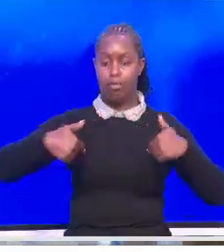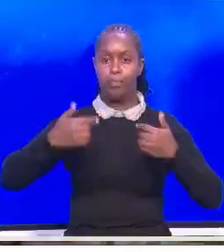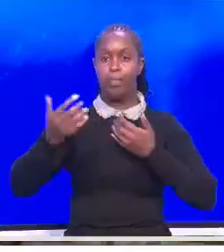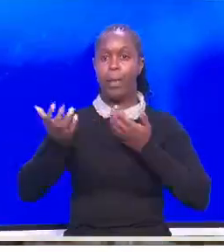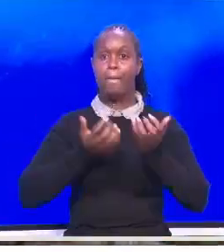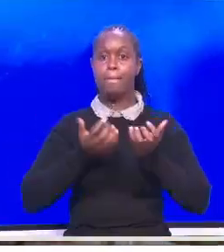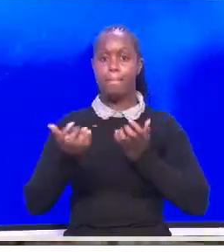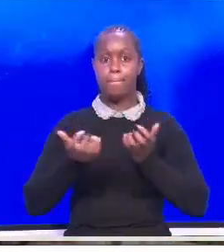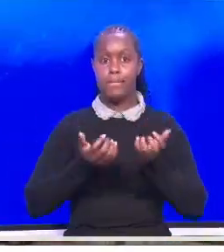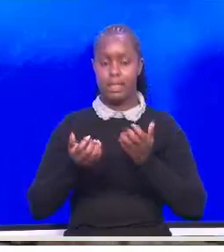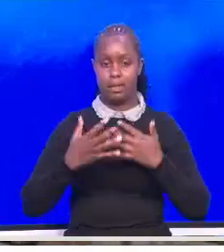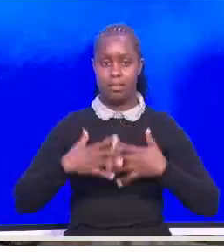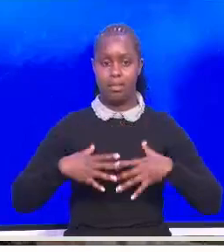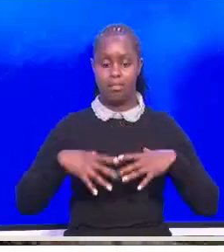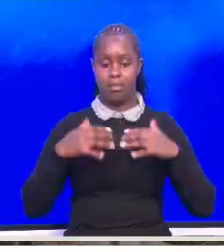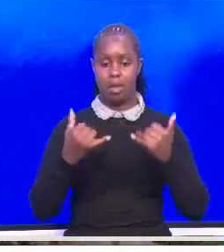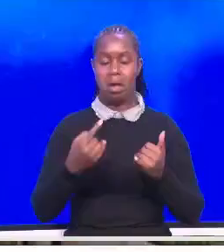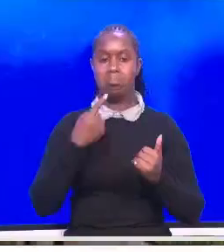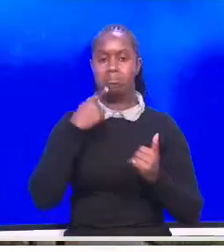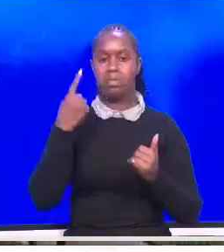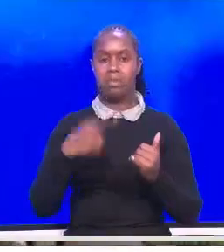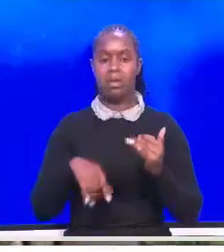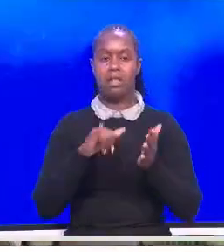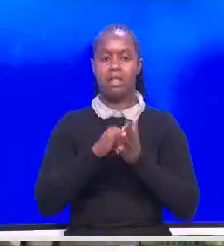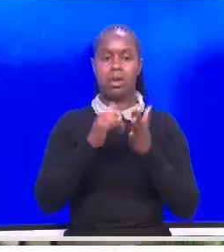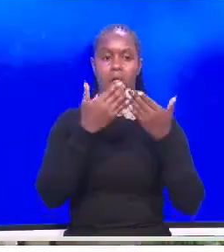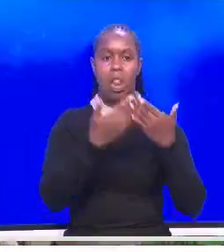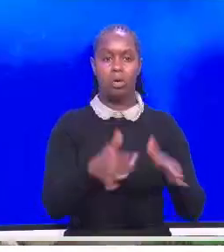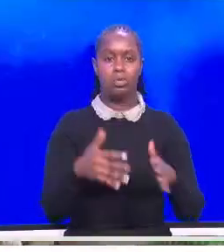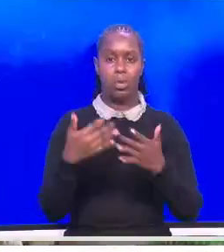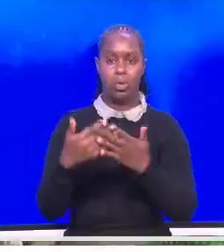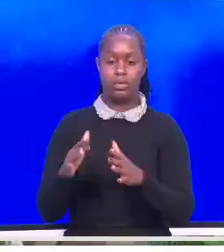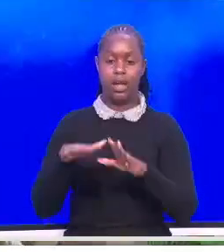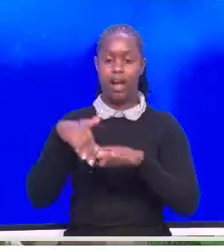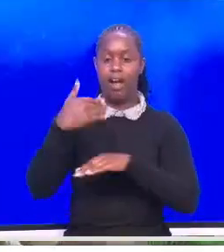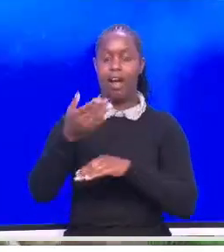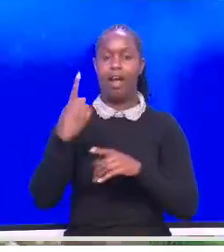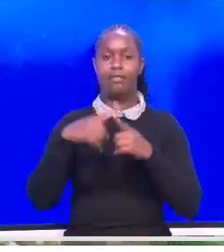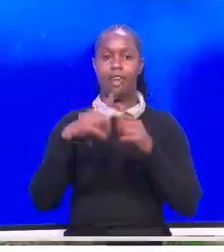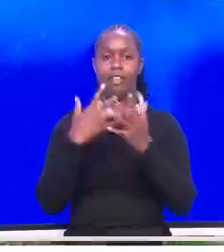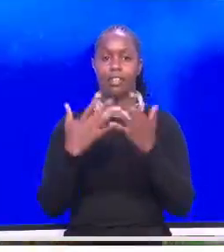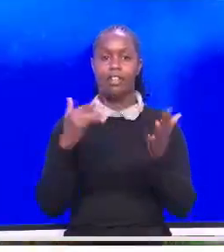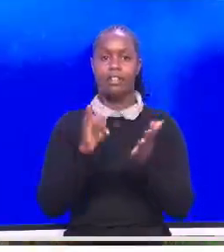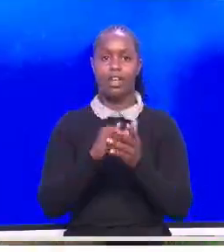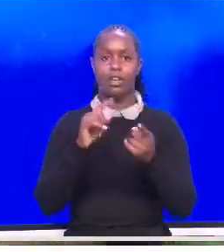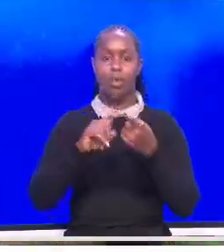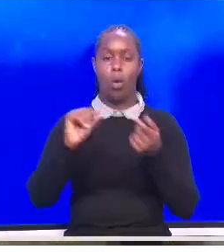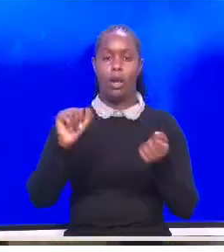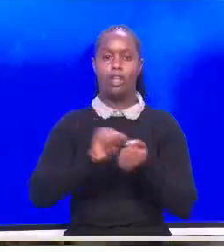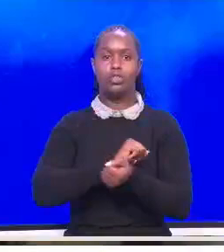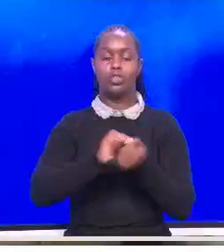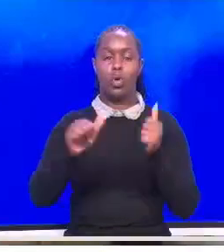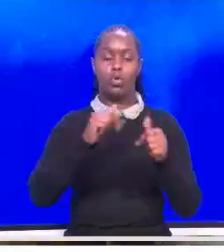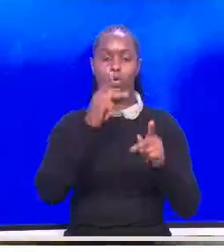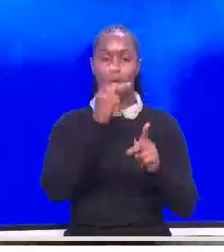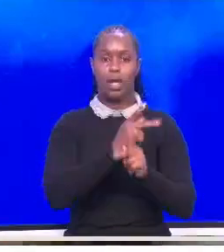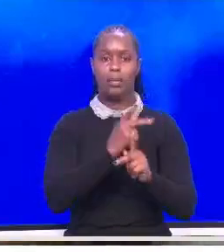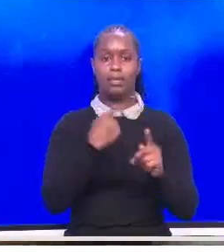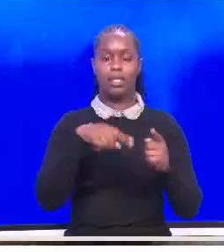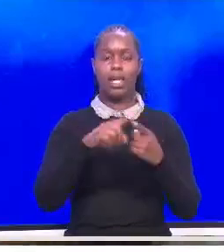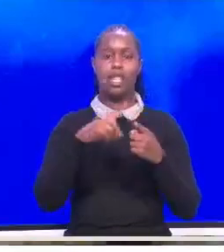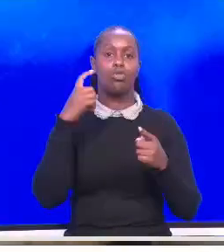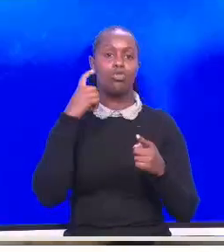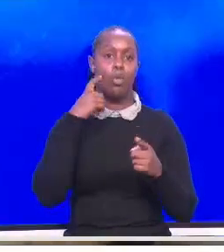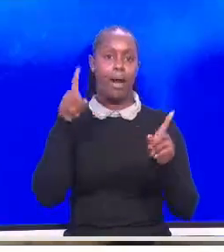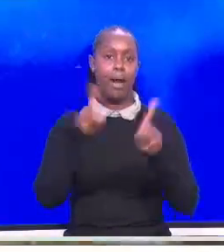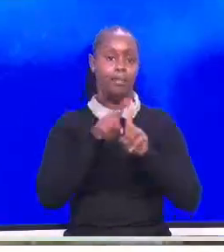wafanya biashara sasa wanakadiria hasara baada ya bidhaa kuharibika ambazo walikuwa wamehifadhi katika maduka yao, zikilenga wanunuzi